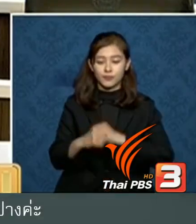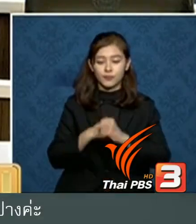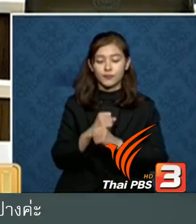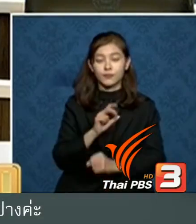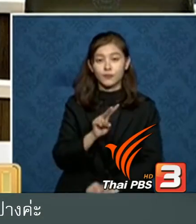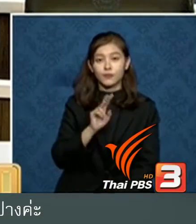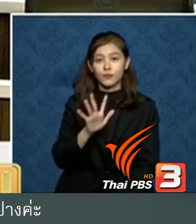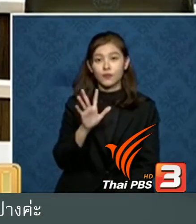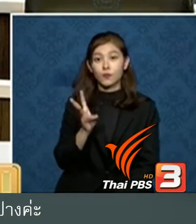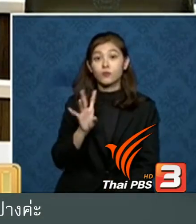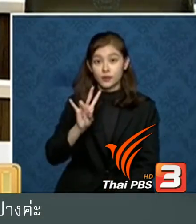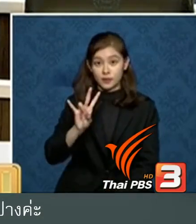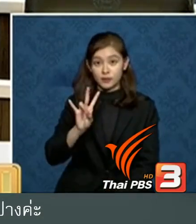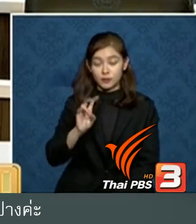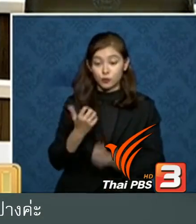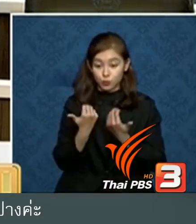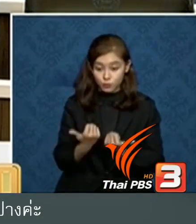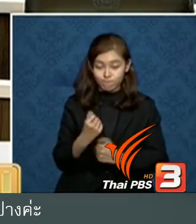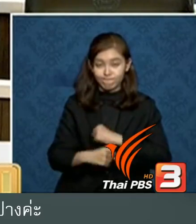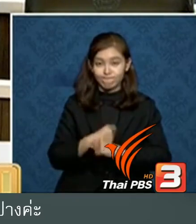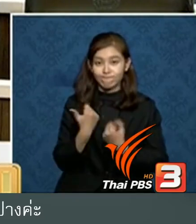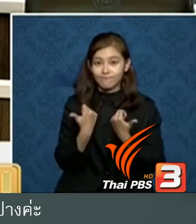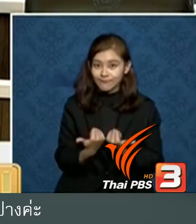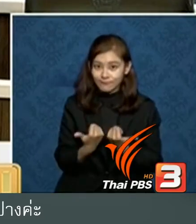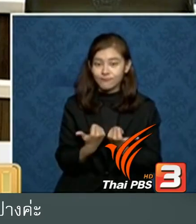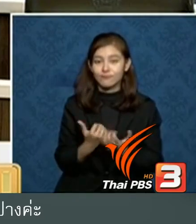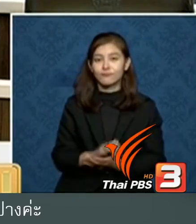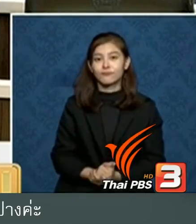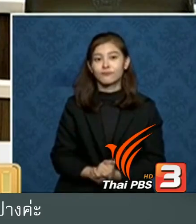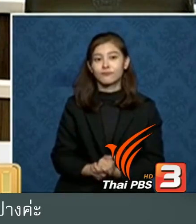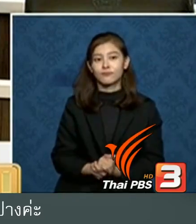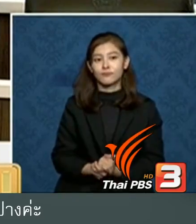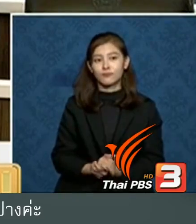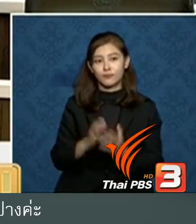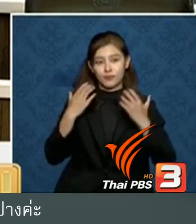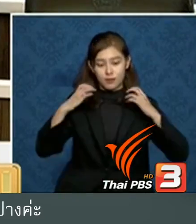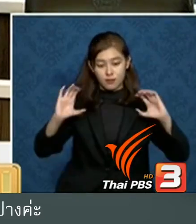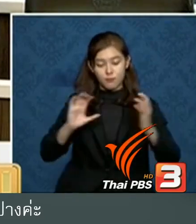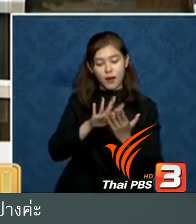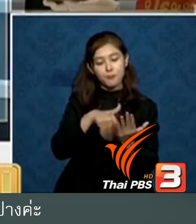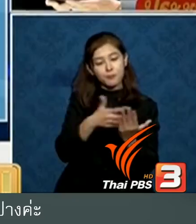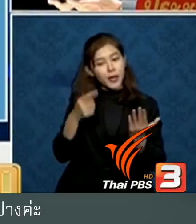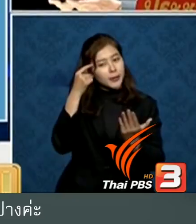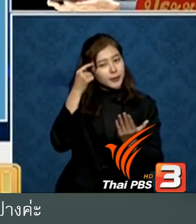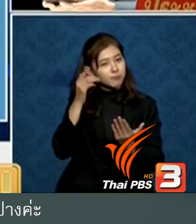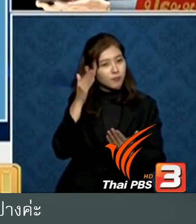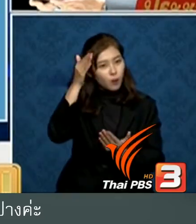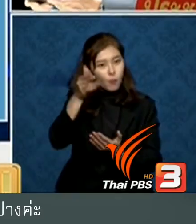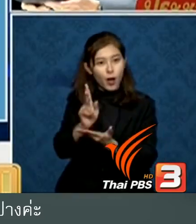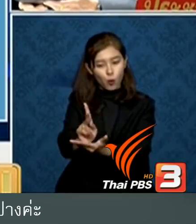67คือปีเยครับรัฐบาลมีแผนกู้เงินไม่น้อยกว่า